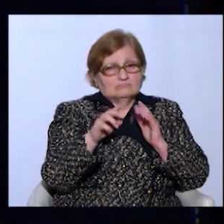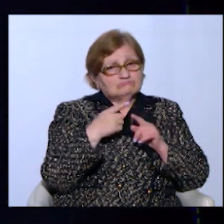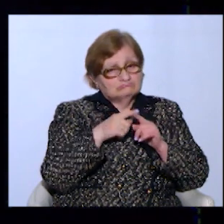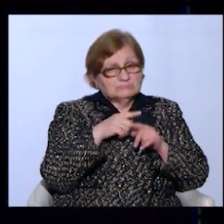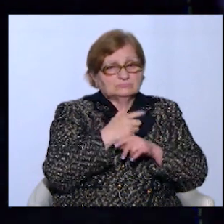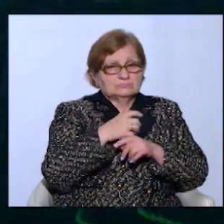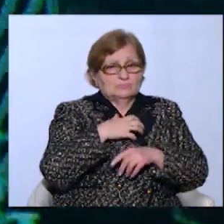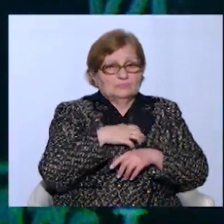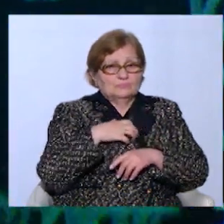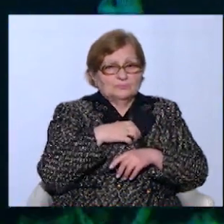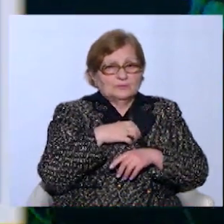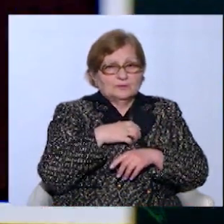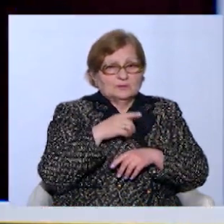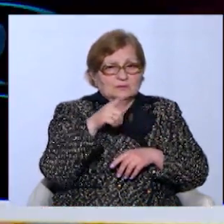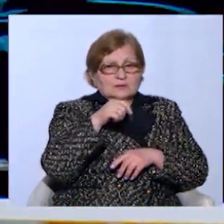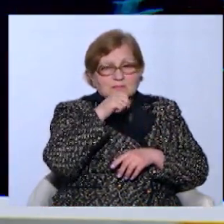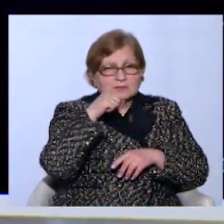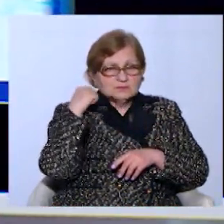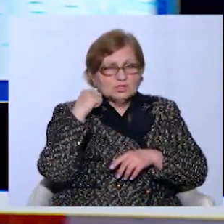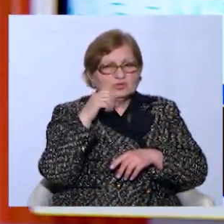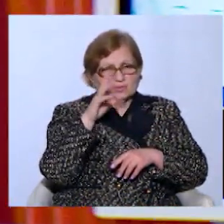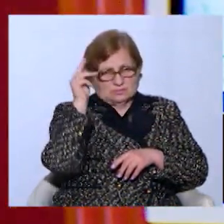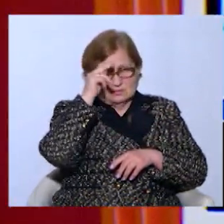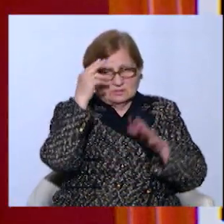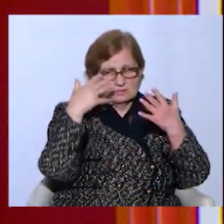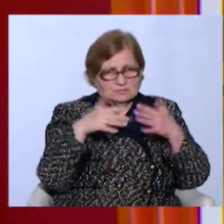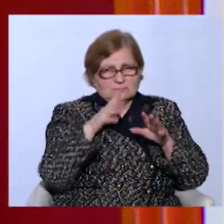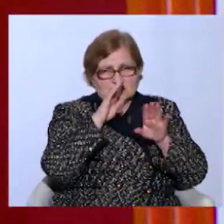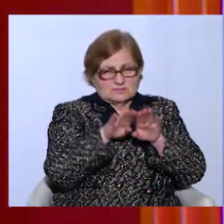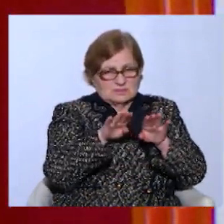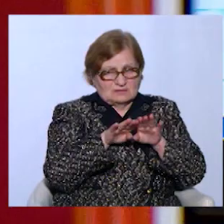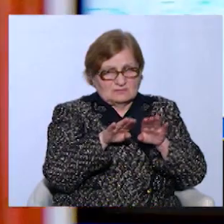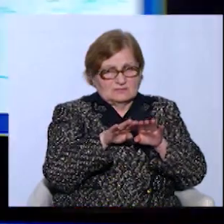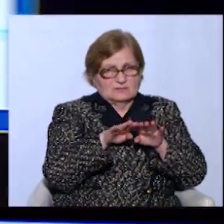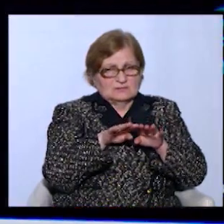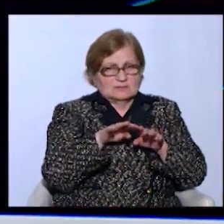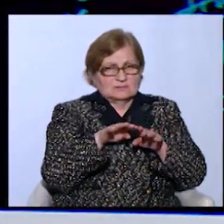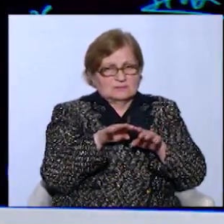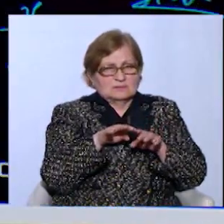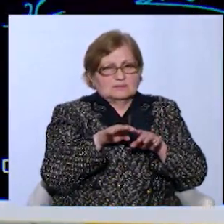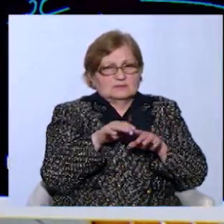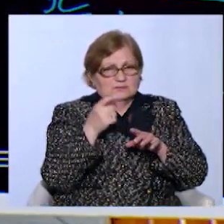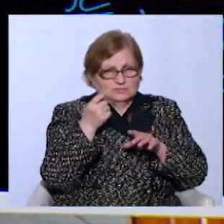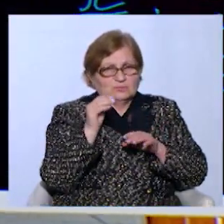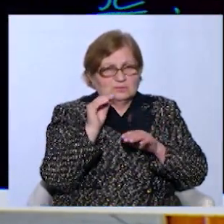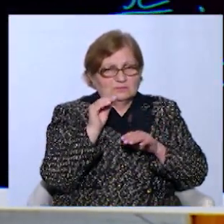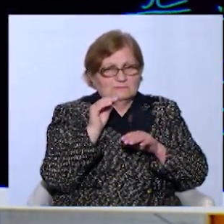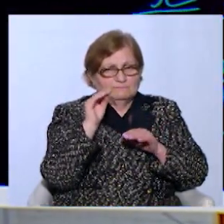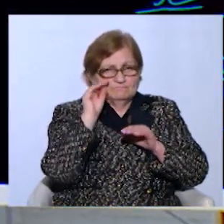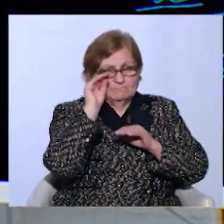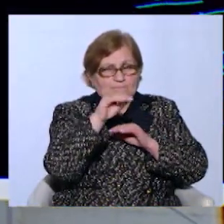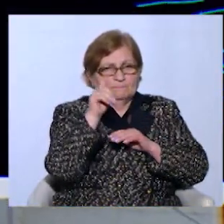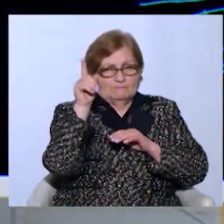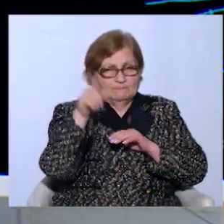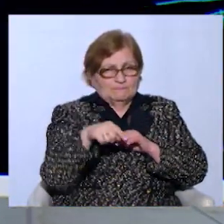მნიშვნელოვანი თვისება. თქვენ შარშენეს ამოცანა დაამტკიცეთ მსგავსობით. იმიტომ რომ რაღაც დამატებითი მონაკვეთი გაავლეთ